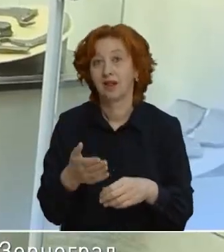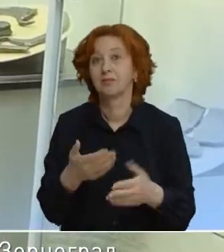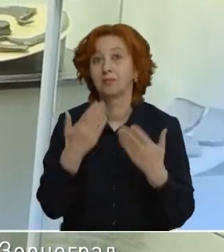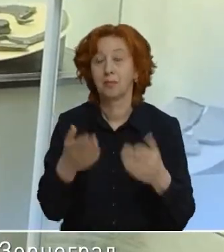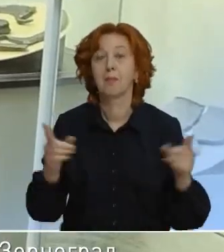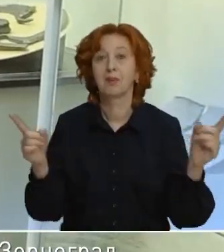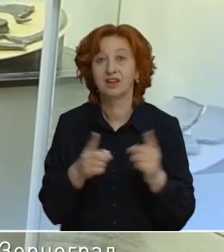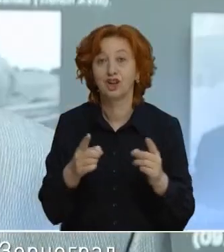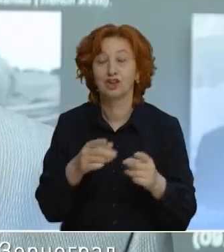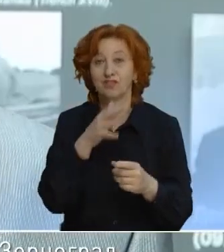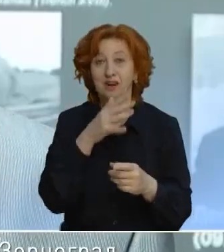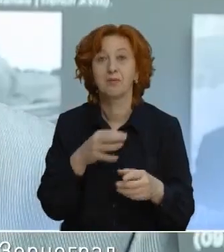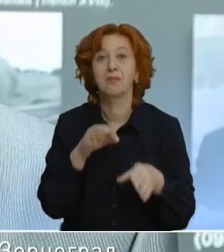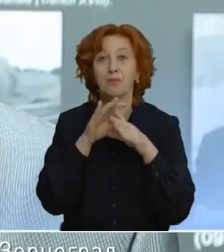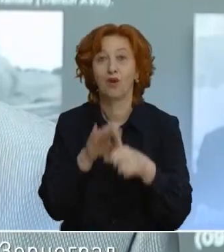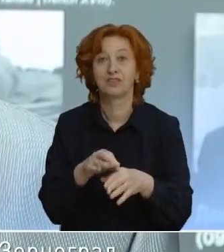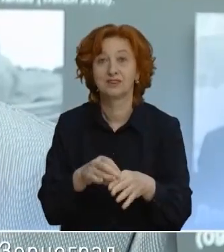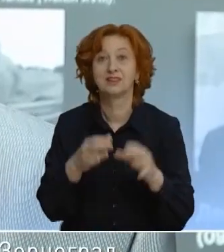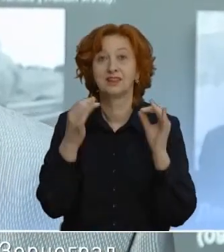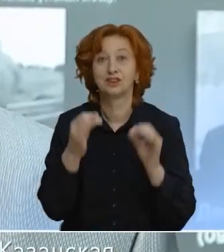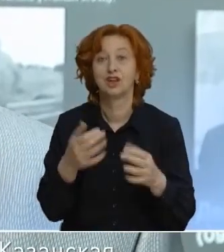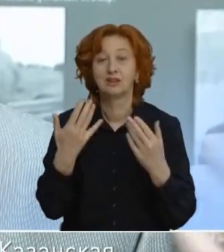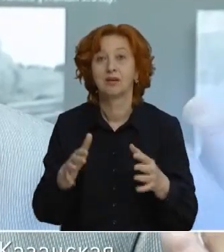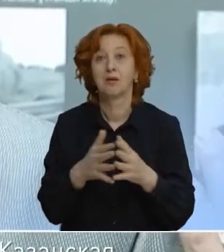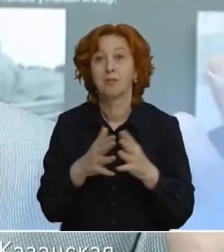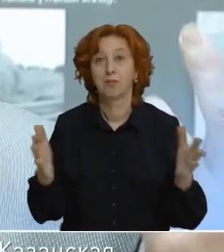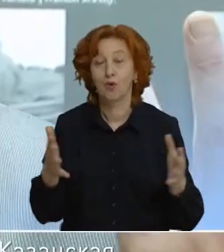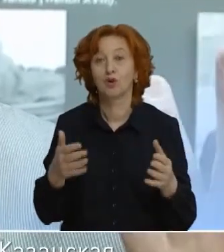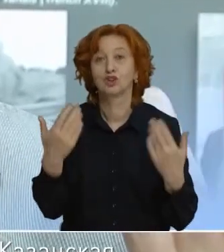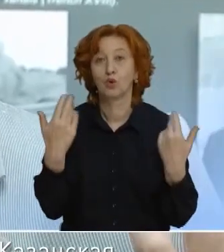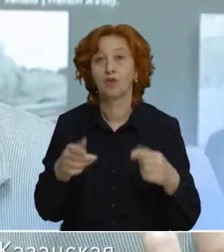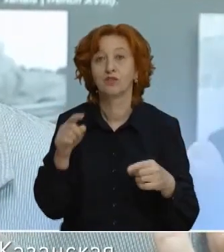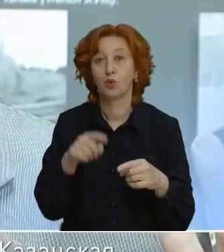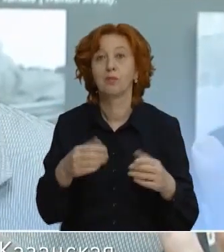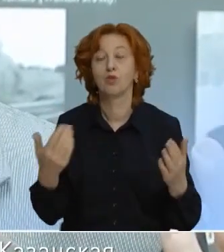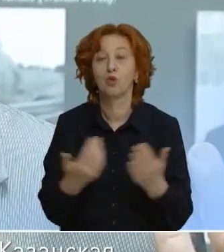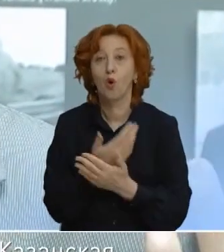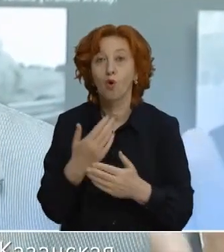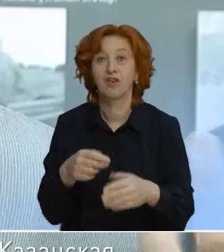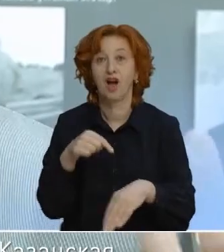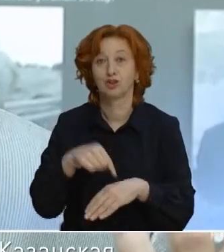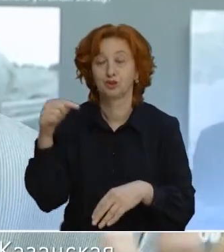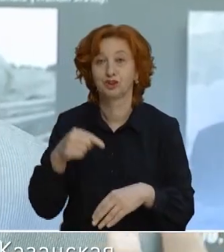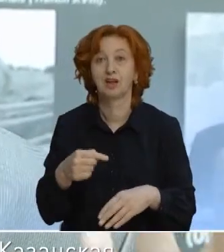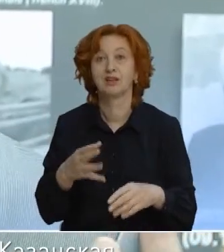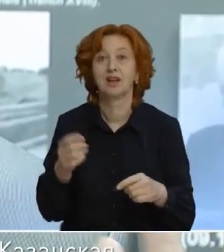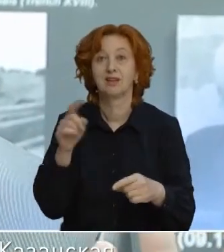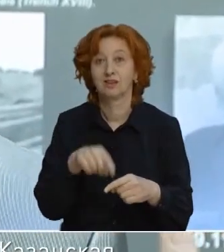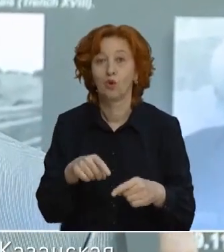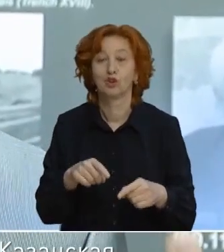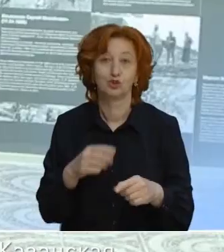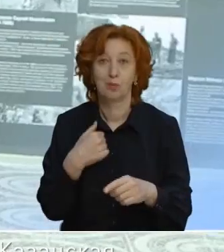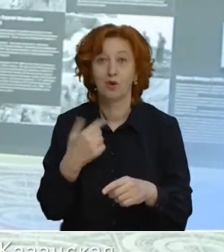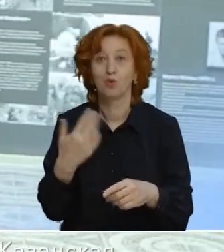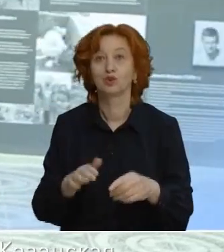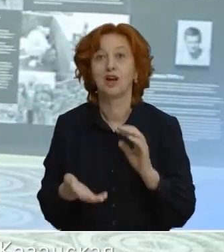провести этот ремонт. Сейчас у нас даже возможности больше появились. Мы смогли совершенно новое освещение здесь сделать, не то допотопное, которое